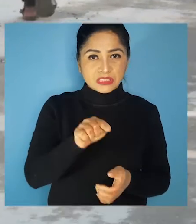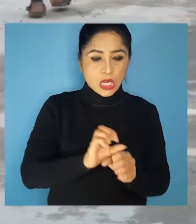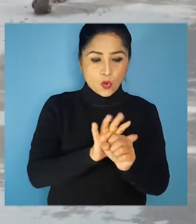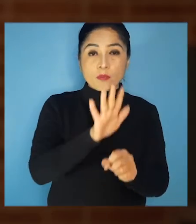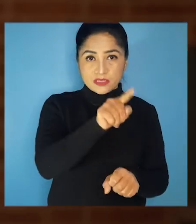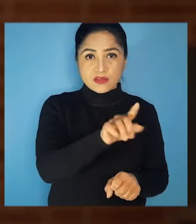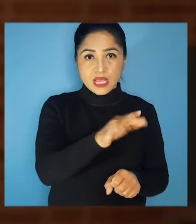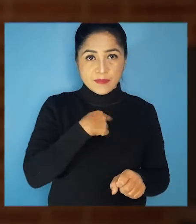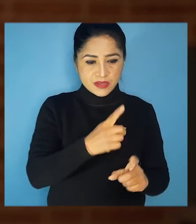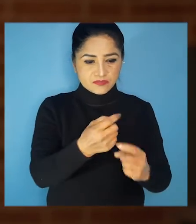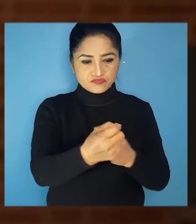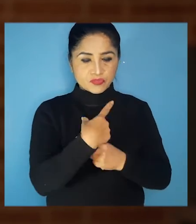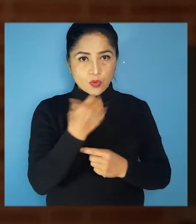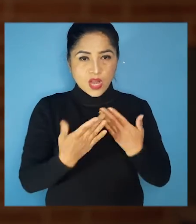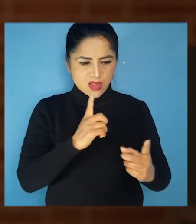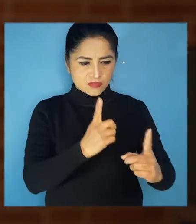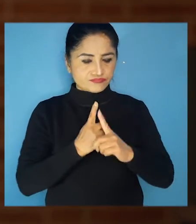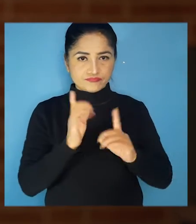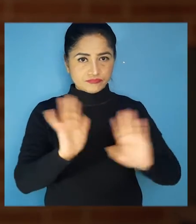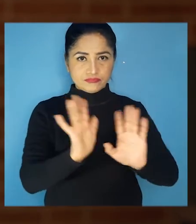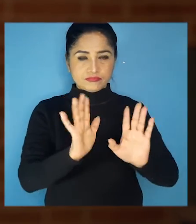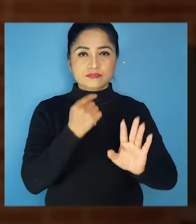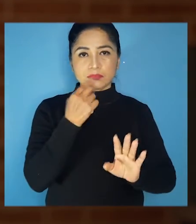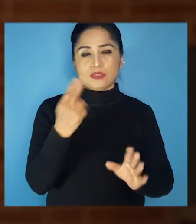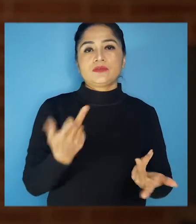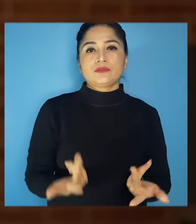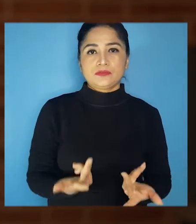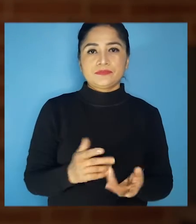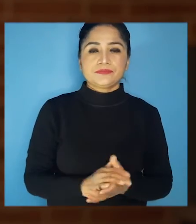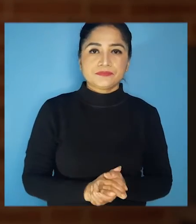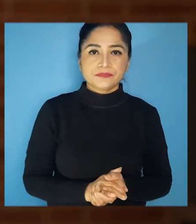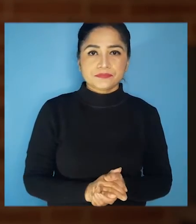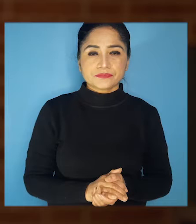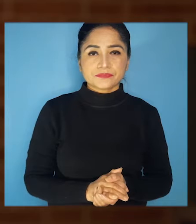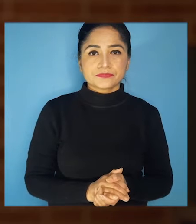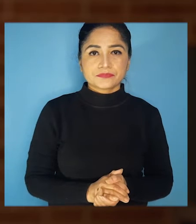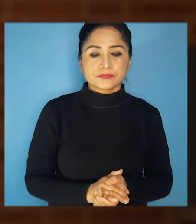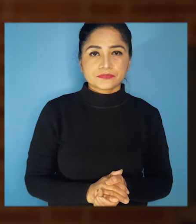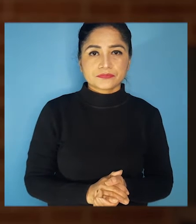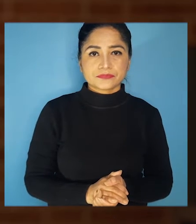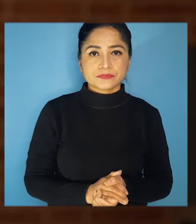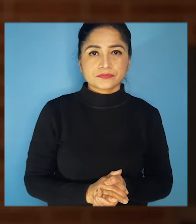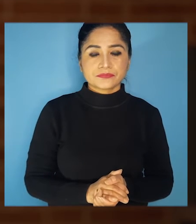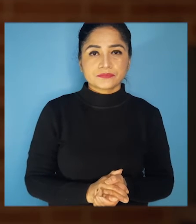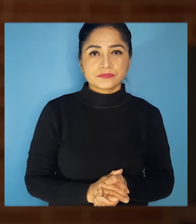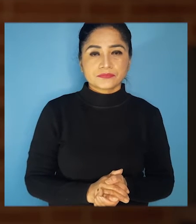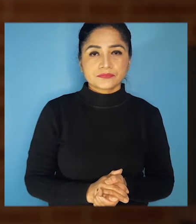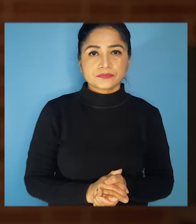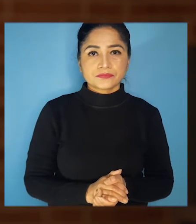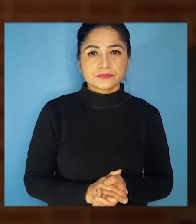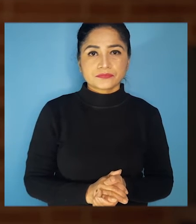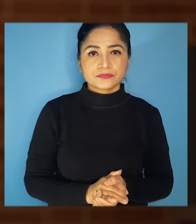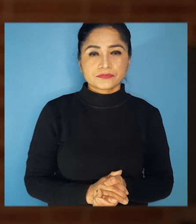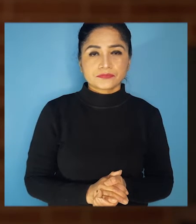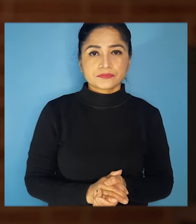तँलाई कोभिड छ, हामीलाई सार्छस, नजिक नआइज भन्ने मान्छेले, you may have